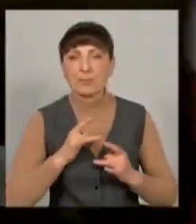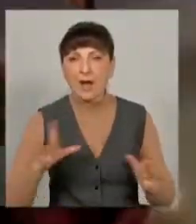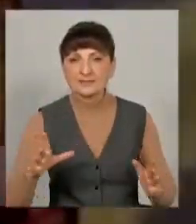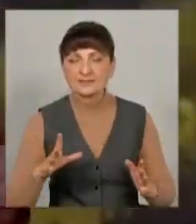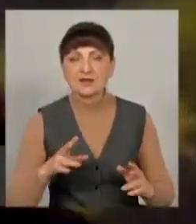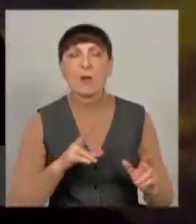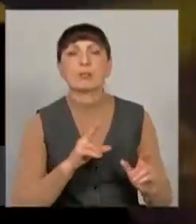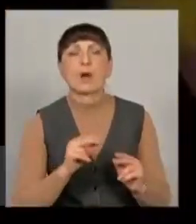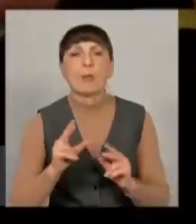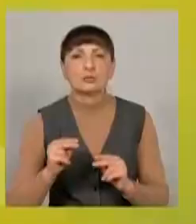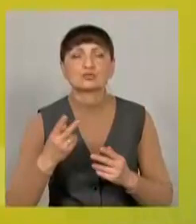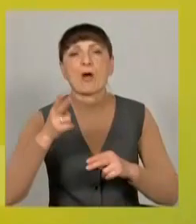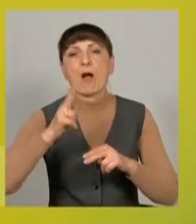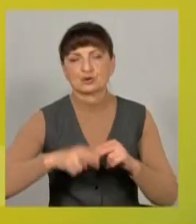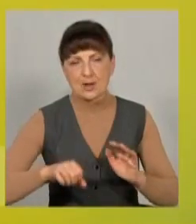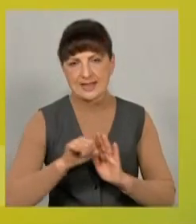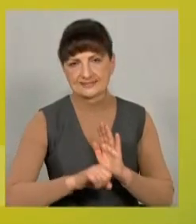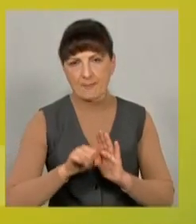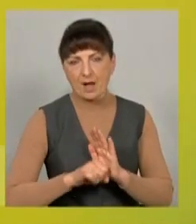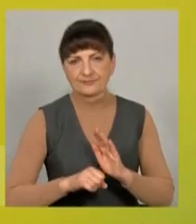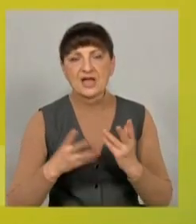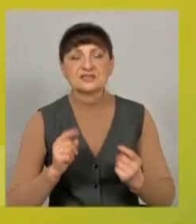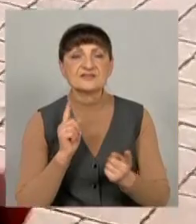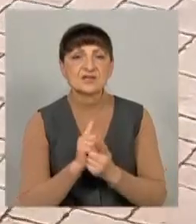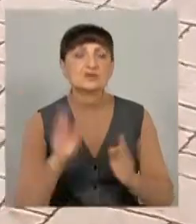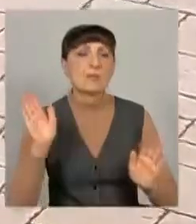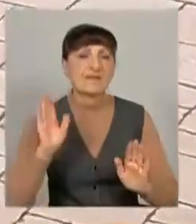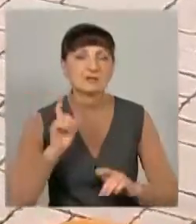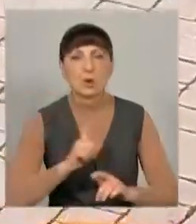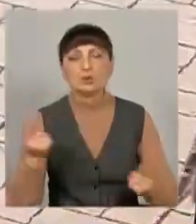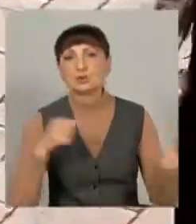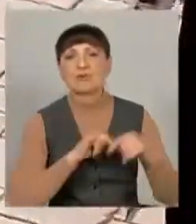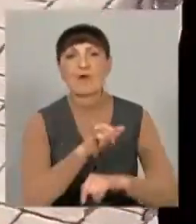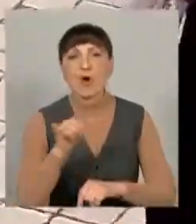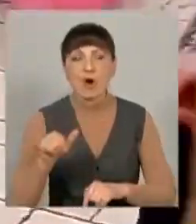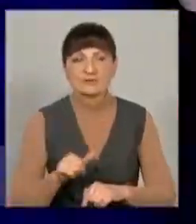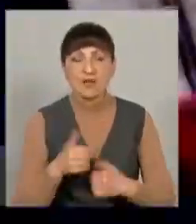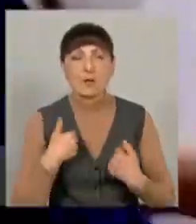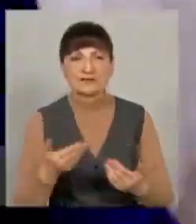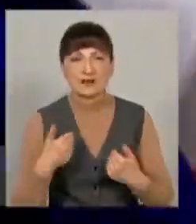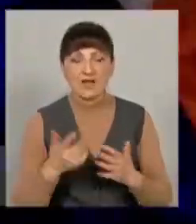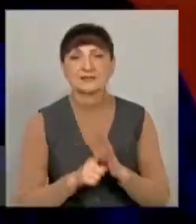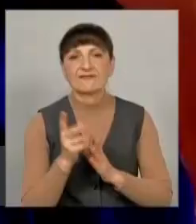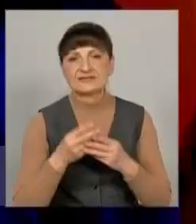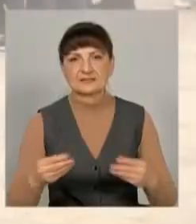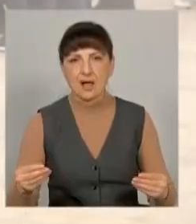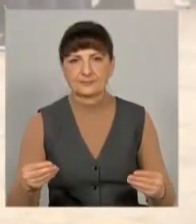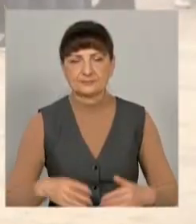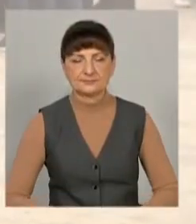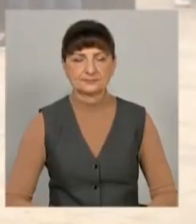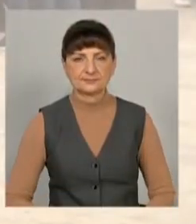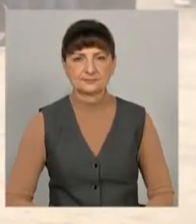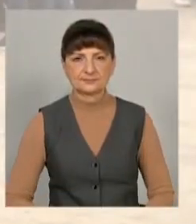знаменующий благополучное окончание зимы. День встречи, приветствий, когда люди ходят друг другу в гости и поздравляют с приходом весны.